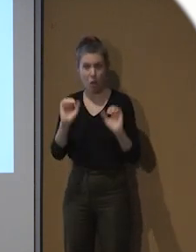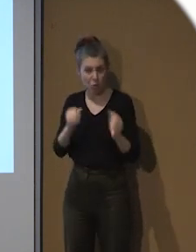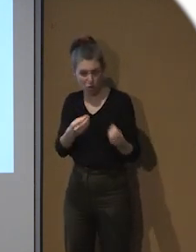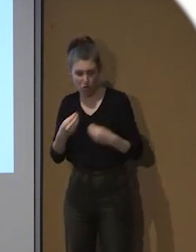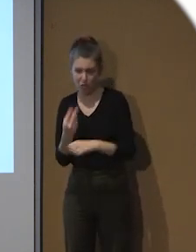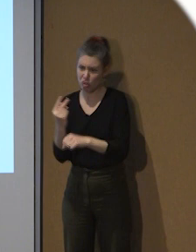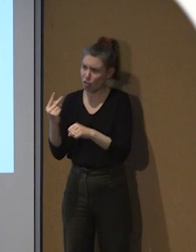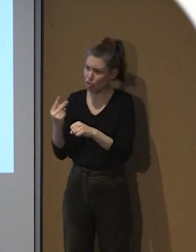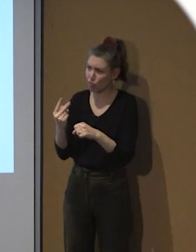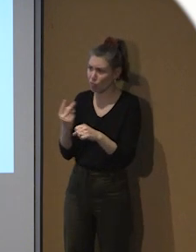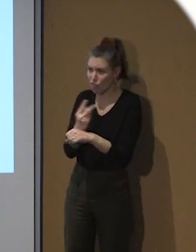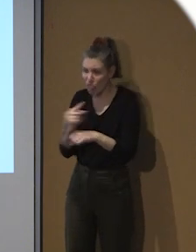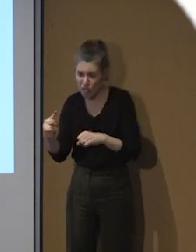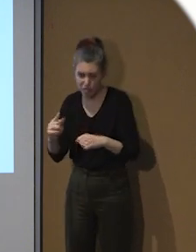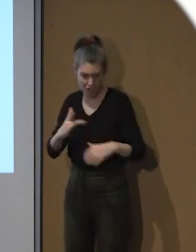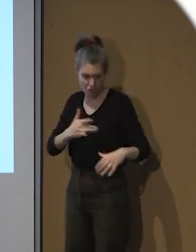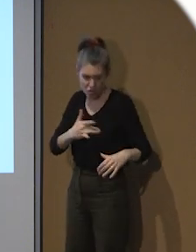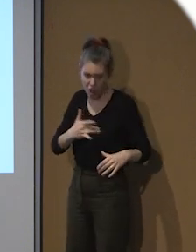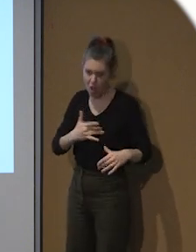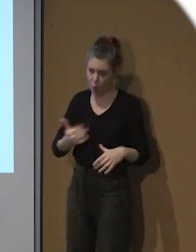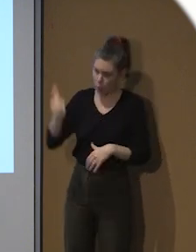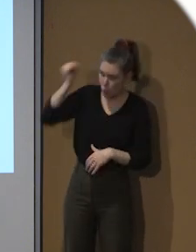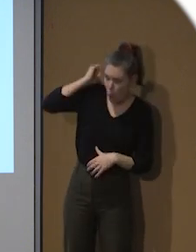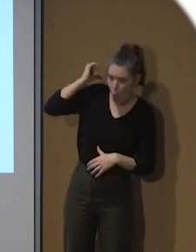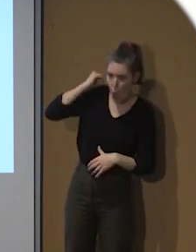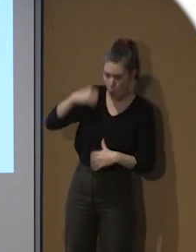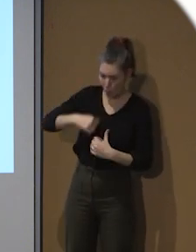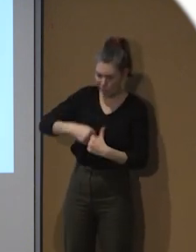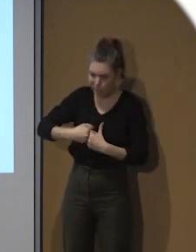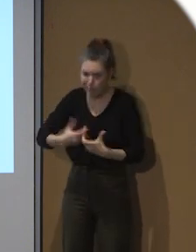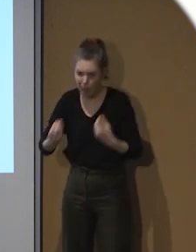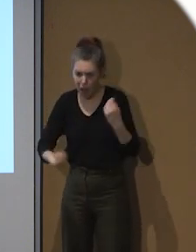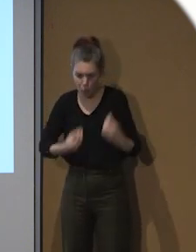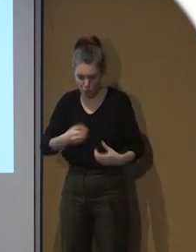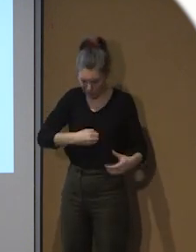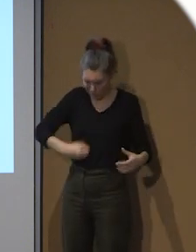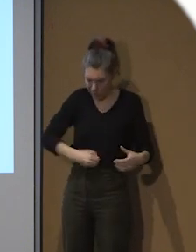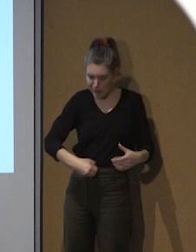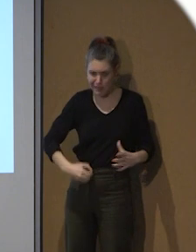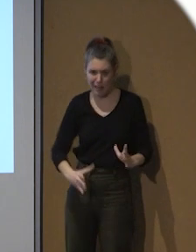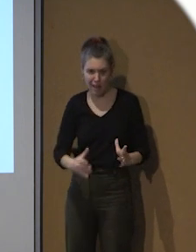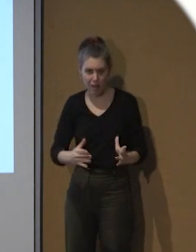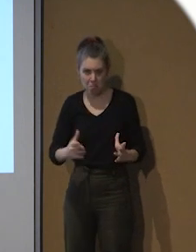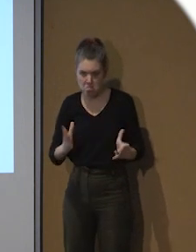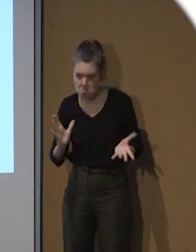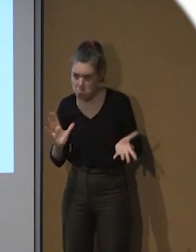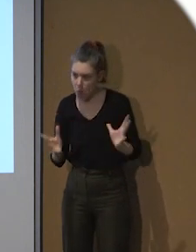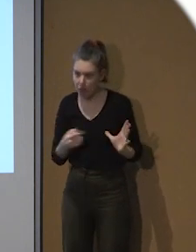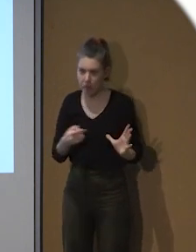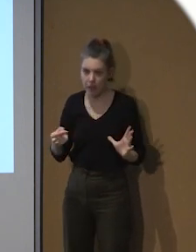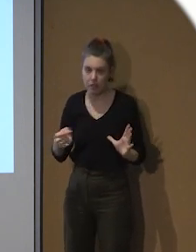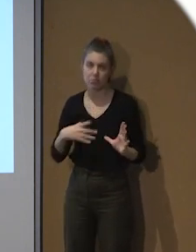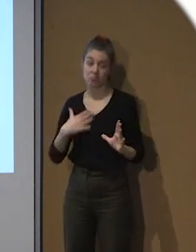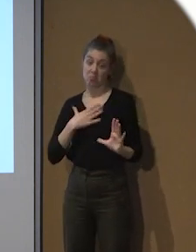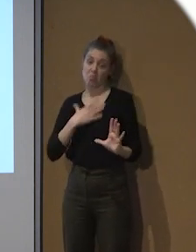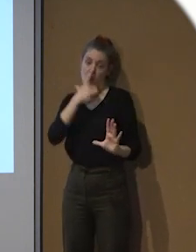os, le cartilage, pour le dos, l'intestin? Moi, je dirais que faire connaissance avec les risques de l'exercice,